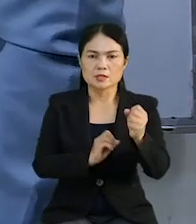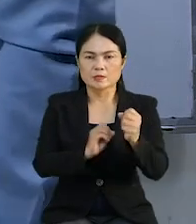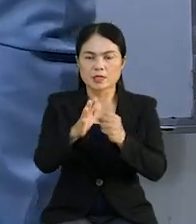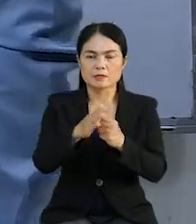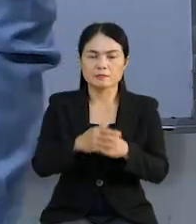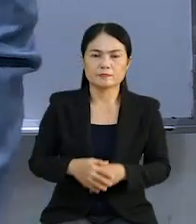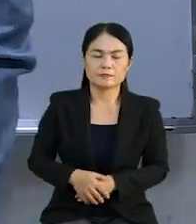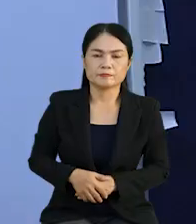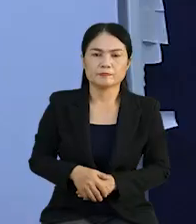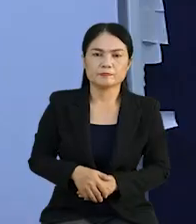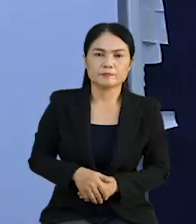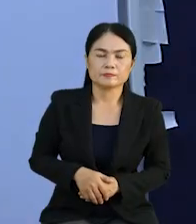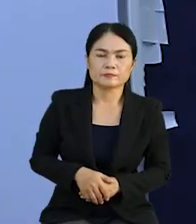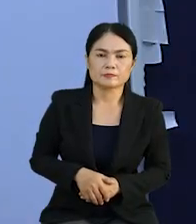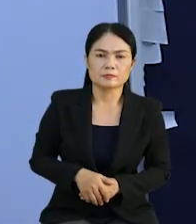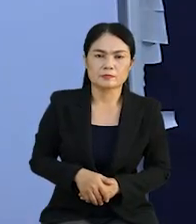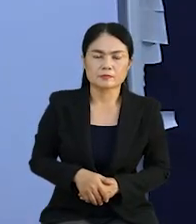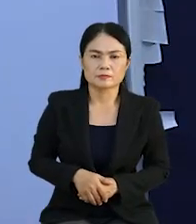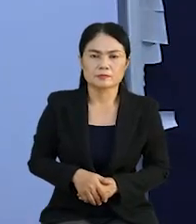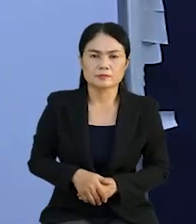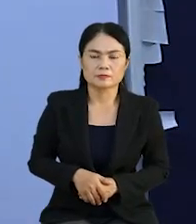นะ